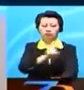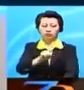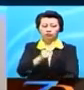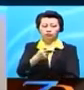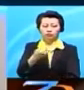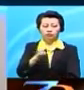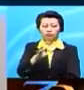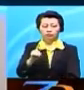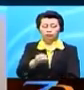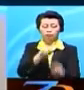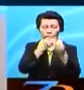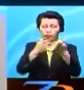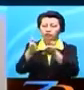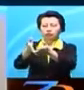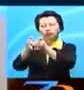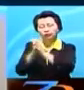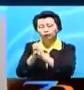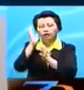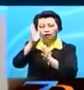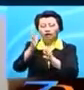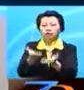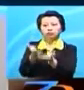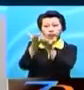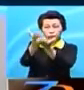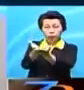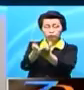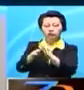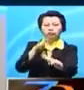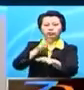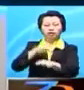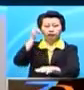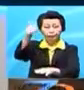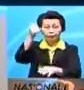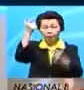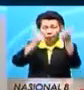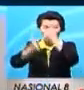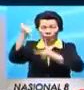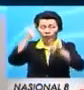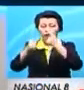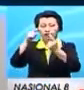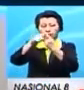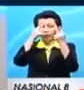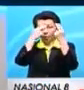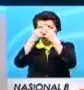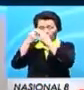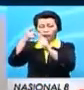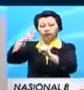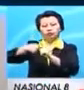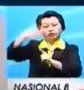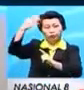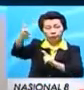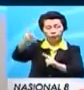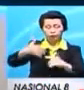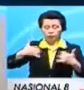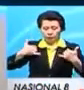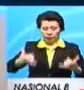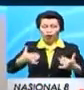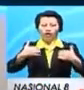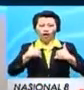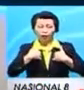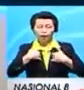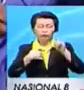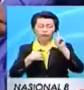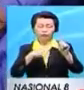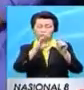Hamidi memaklumkan permohonan itu akan diaju ketika lawatan kerja beliau ke negara itu bulan depan. Ketika ini, terdapat